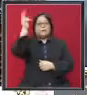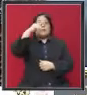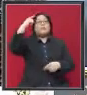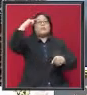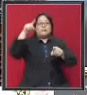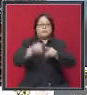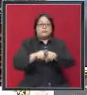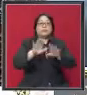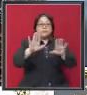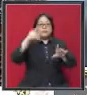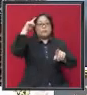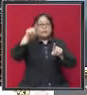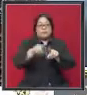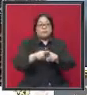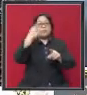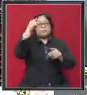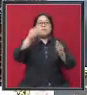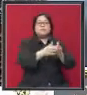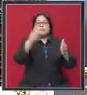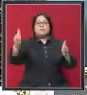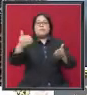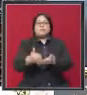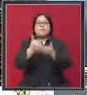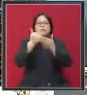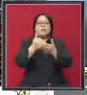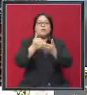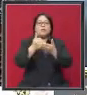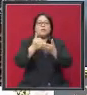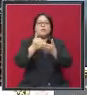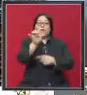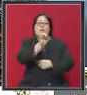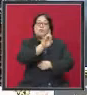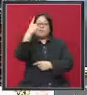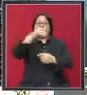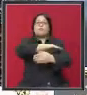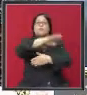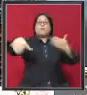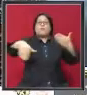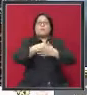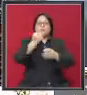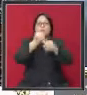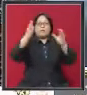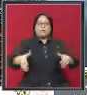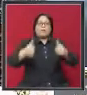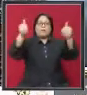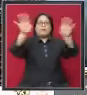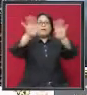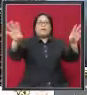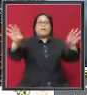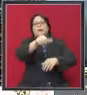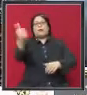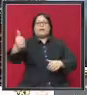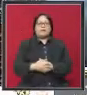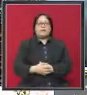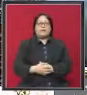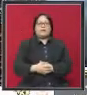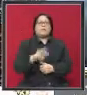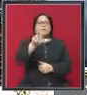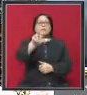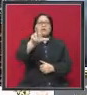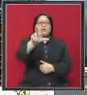kerajaan bersetuju untuk memanjangkan bantuan khas secara one-off kepada semua petugas Barisan Harapan yang lain